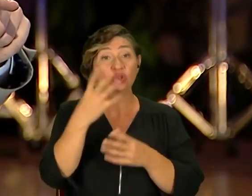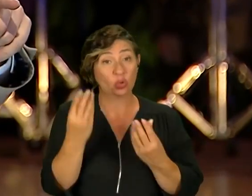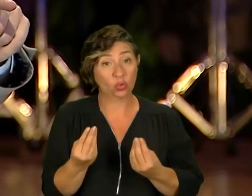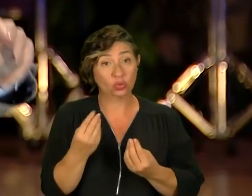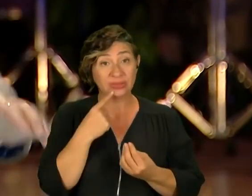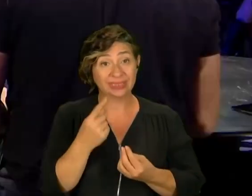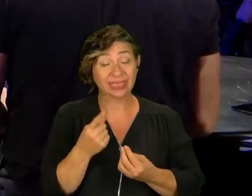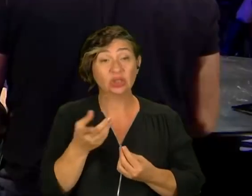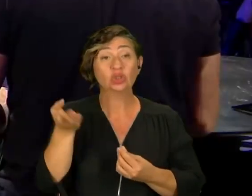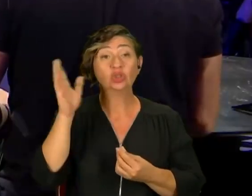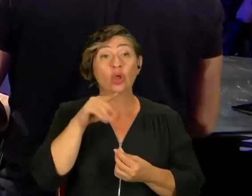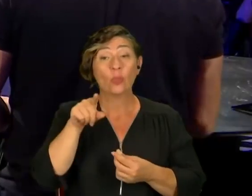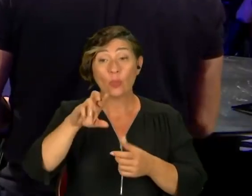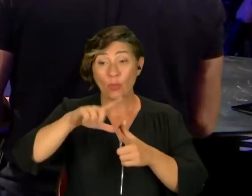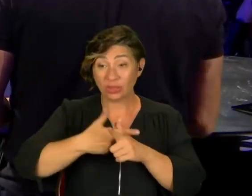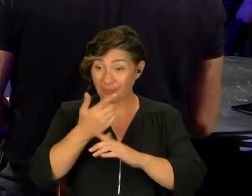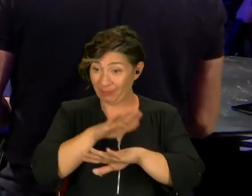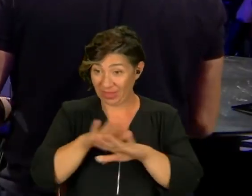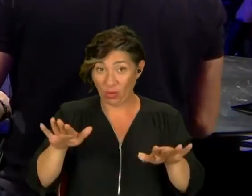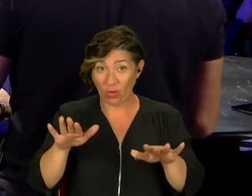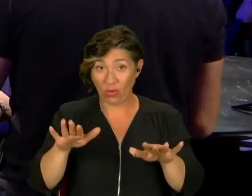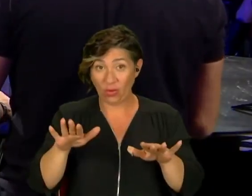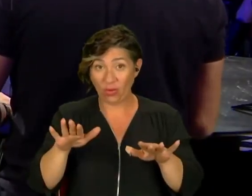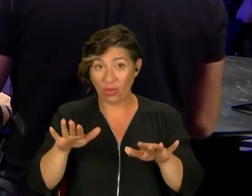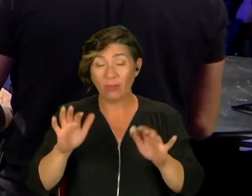aşık oluyoruz dedi. Sonra dedi bu projeleri bitiyor.